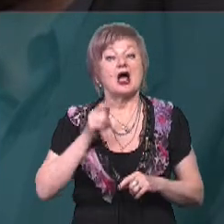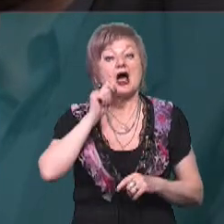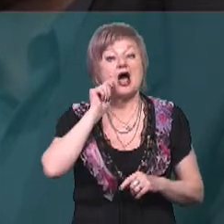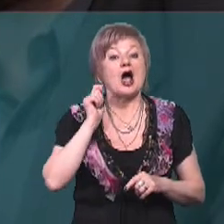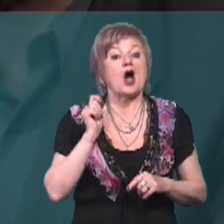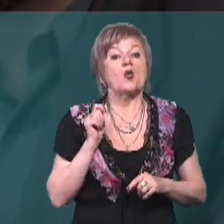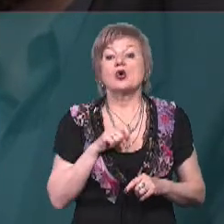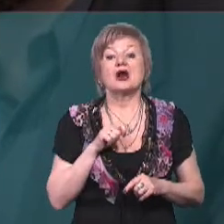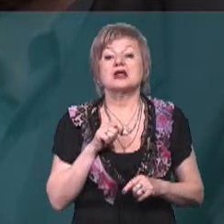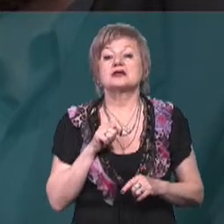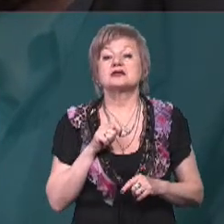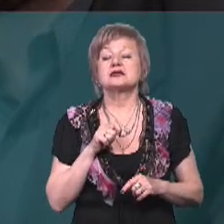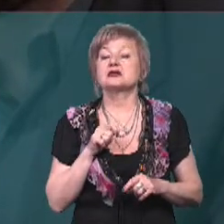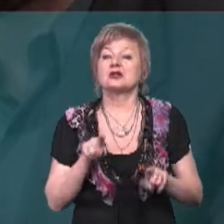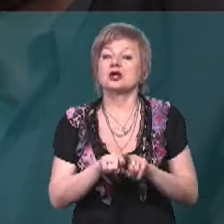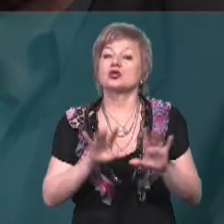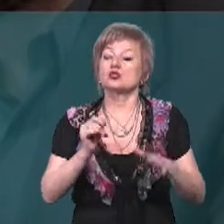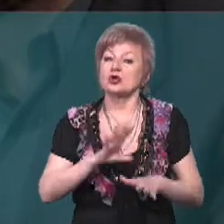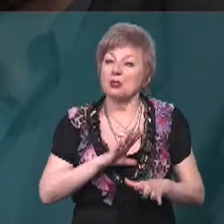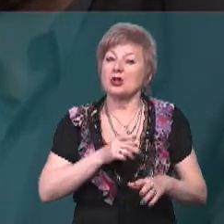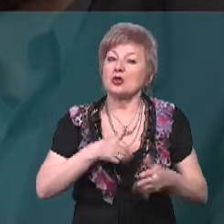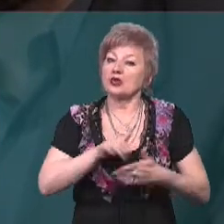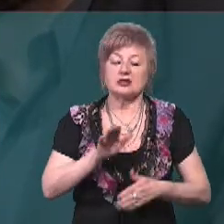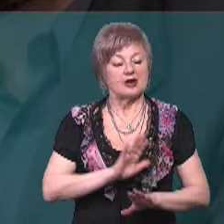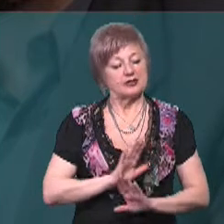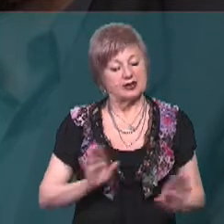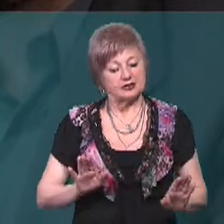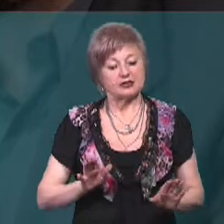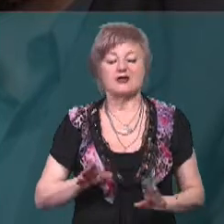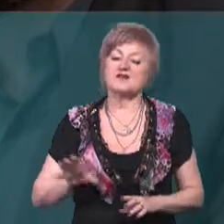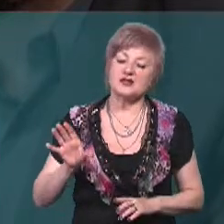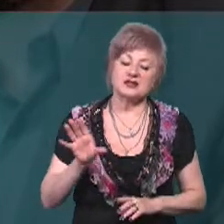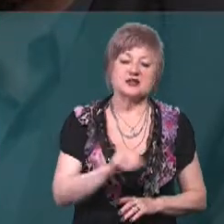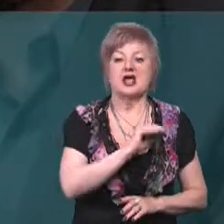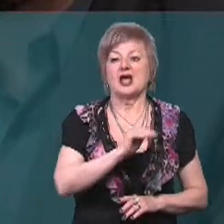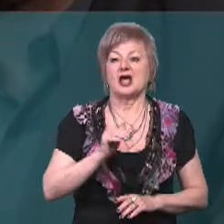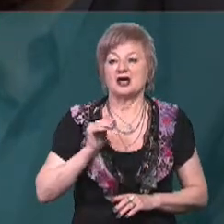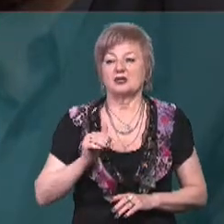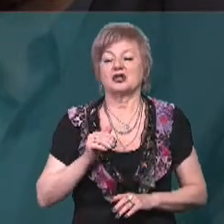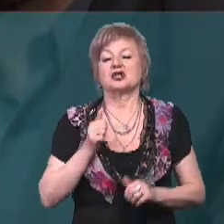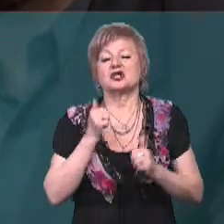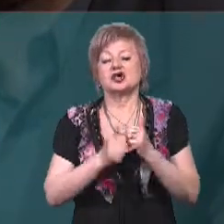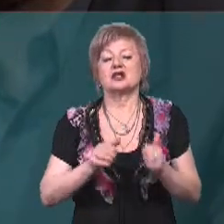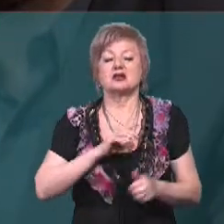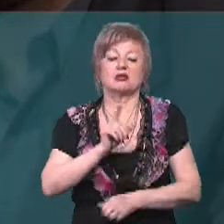військовополонені відмовлялися переходити на наш бік? Ні, таких фактів якраз не було. Всі наші хлопці були часто побиті, виснажені, але жодної